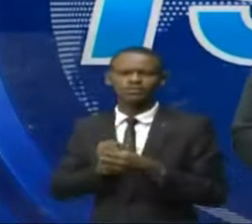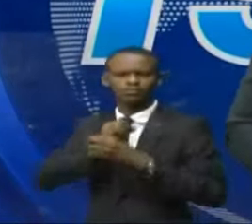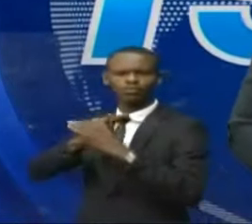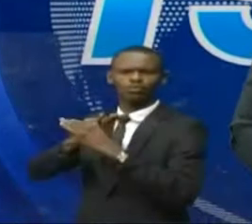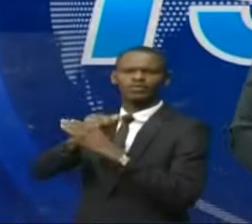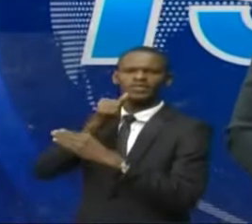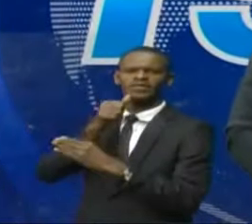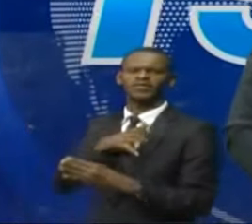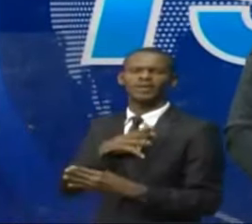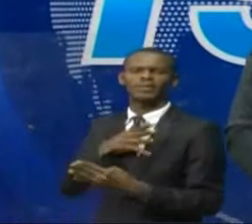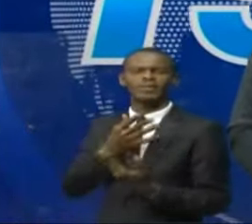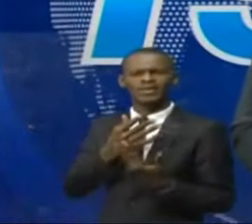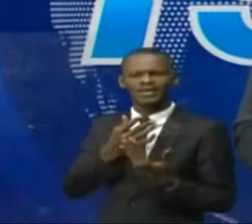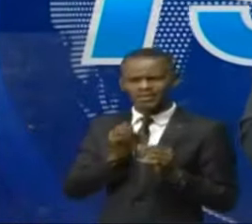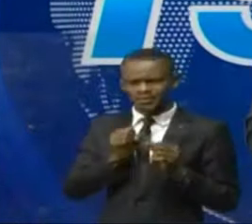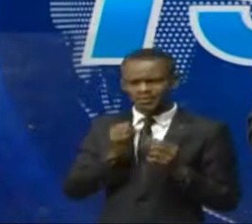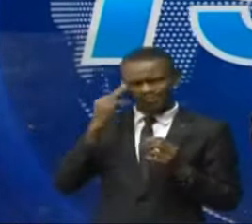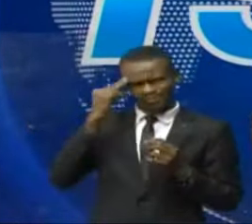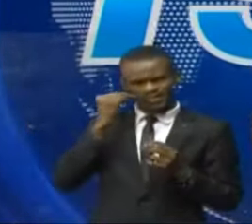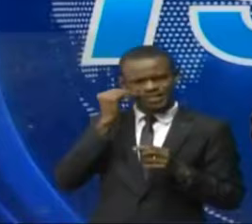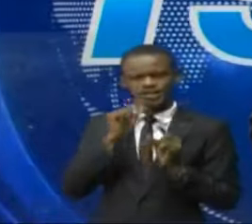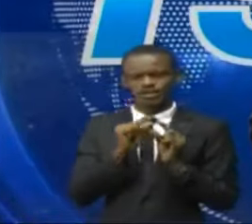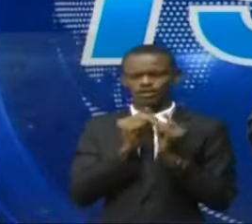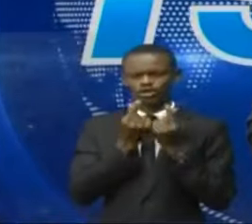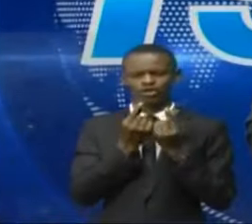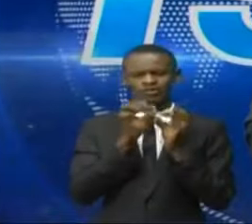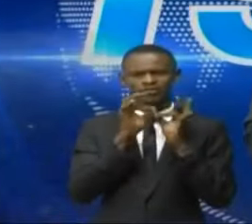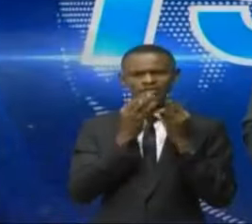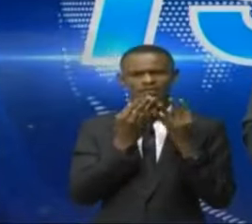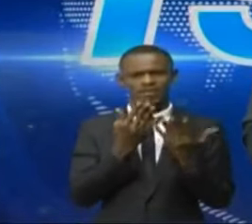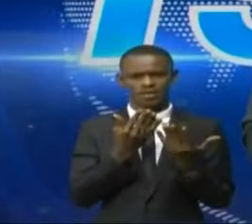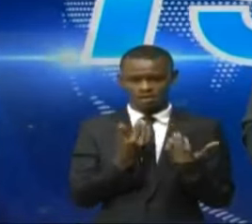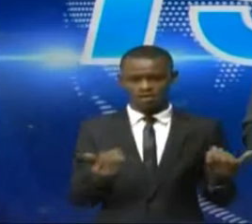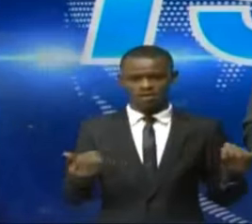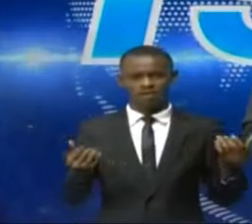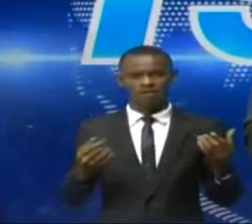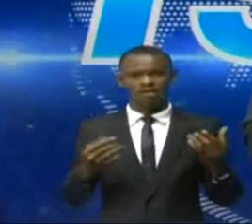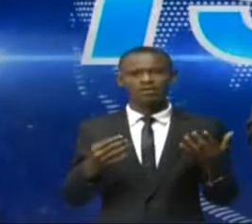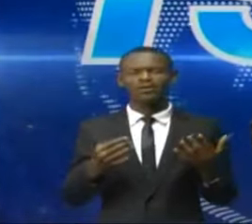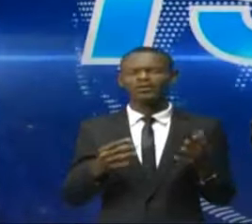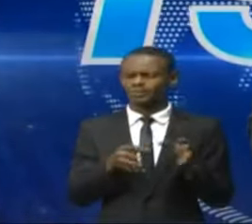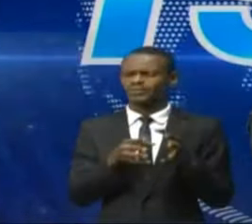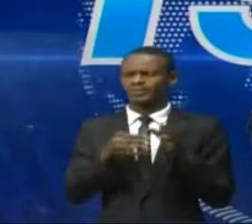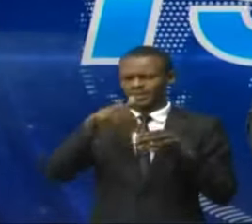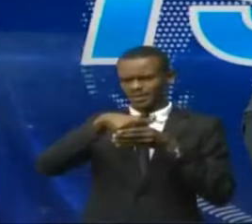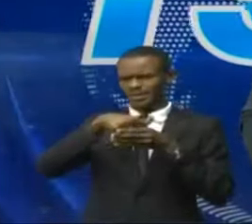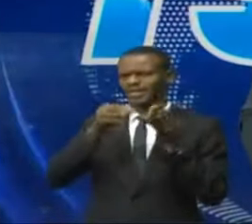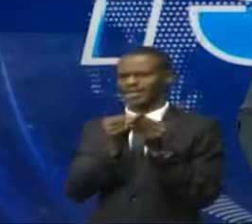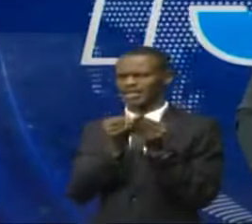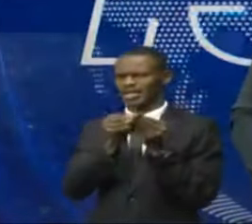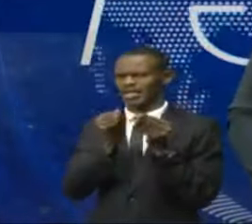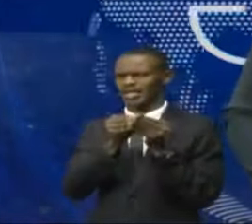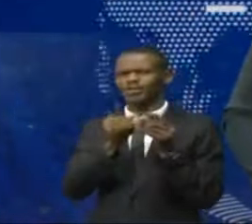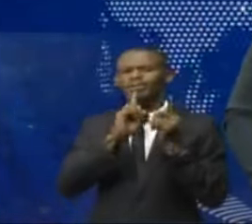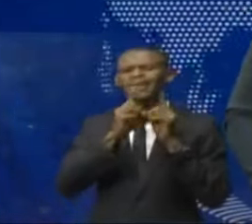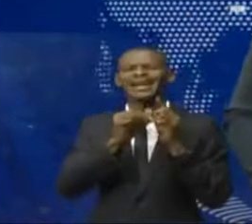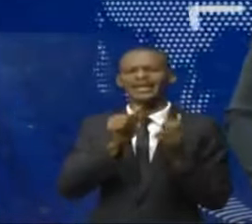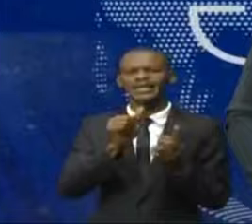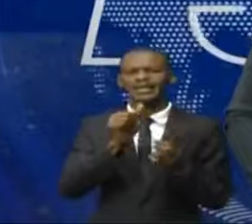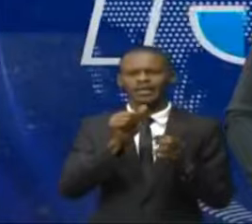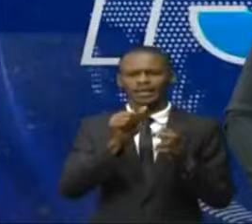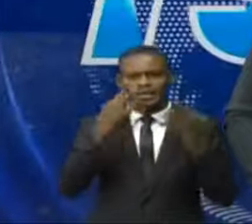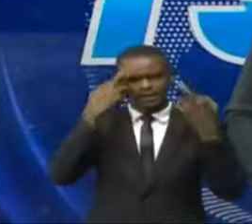Déclaration de la ministre du Genre, Famille et Enfants lors de la présentation de l'état de lieu de la résolution 1323. Yvette